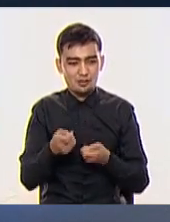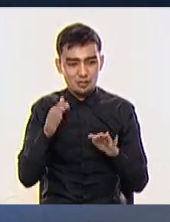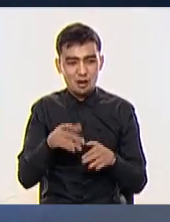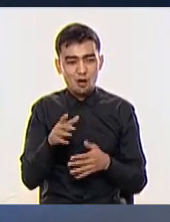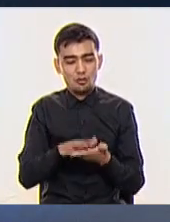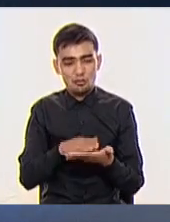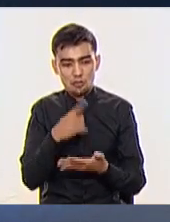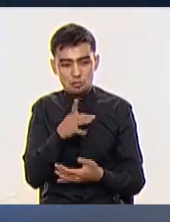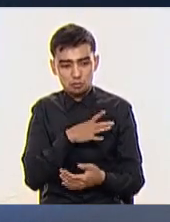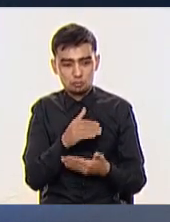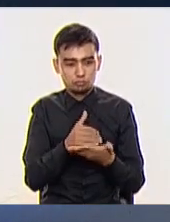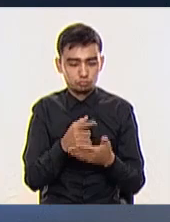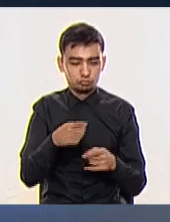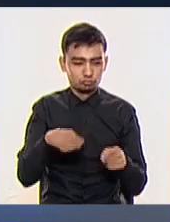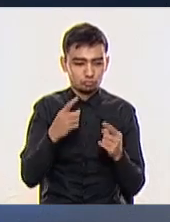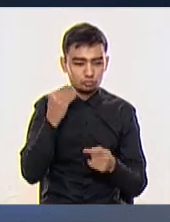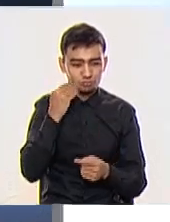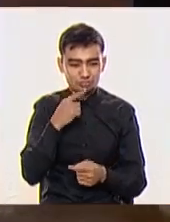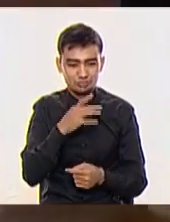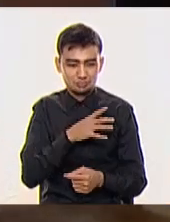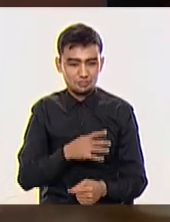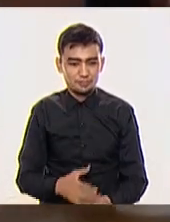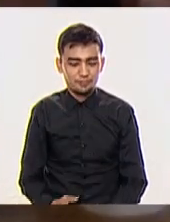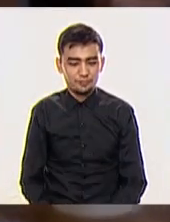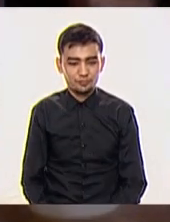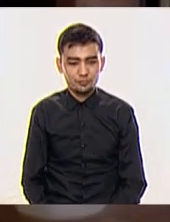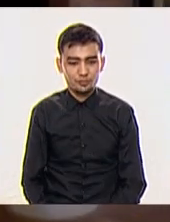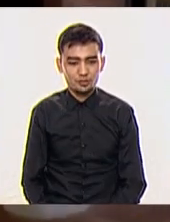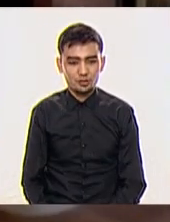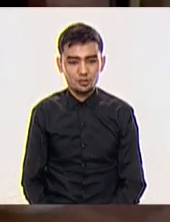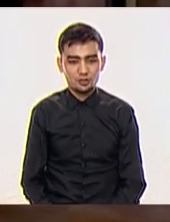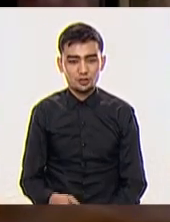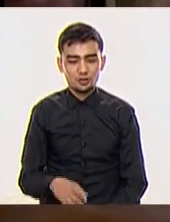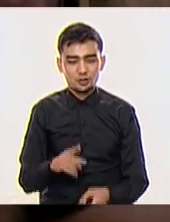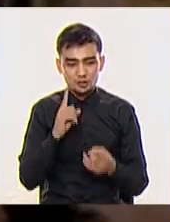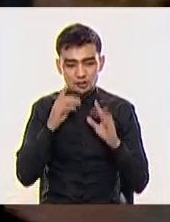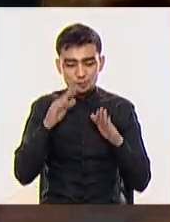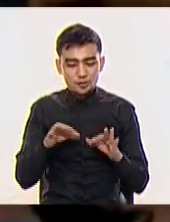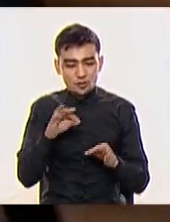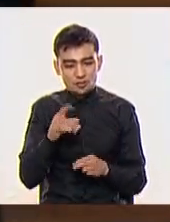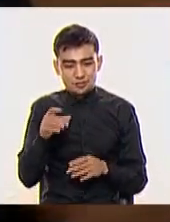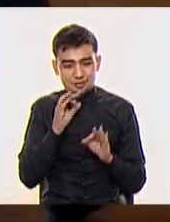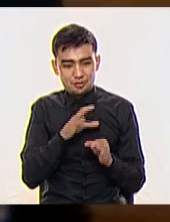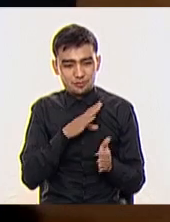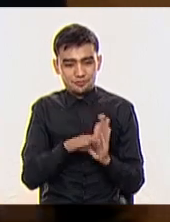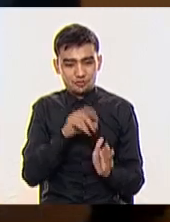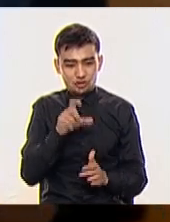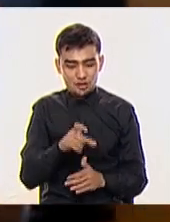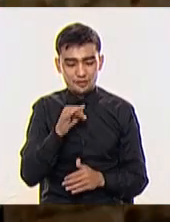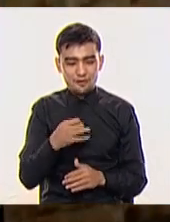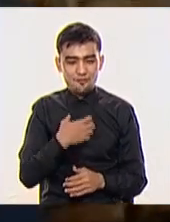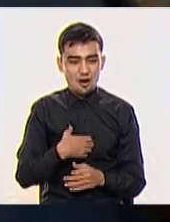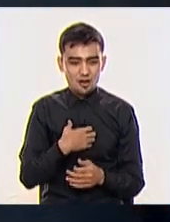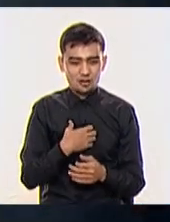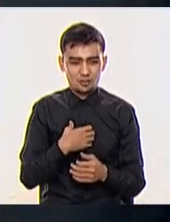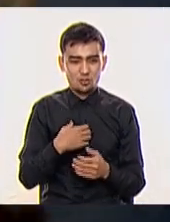продолжают говорить об успехах этой платформы мажилис вон подчеркнула что приложение собирает важные